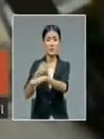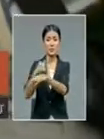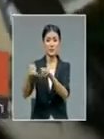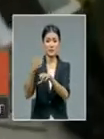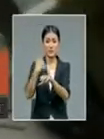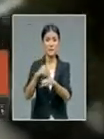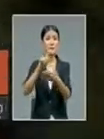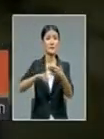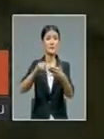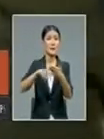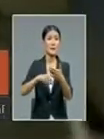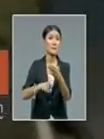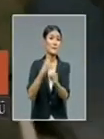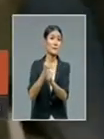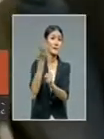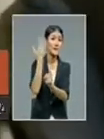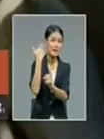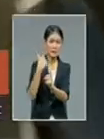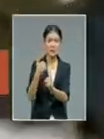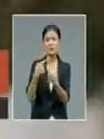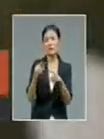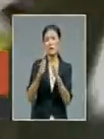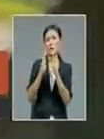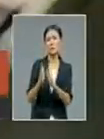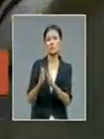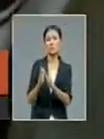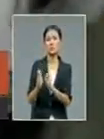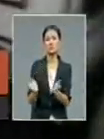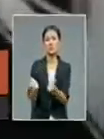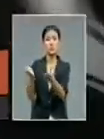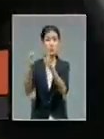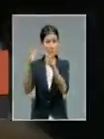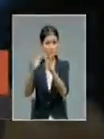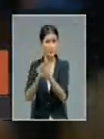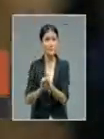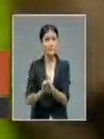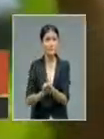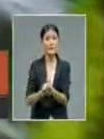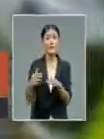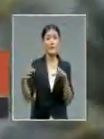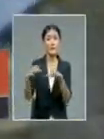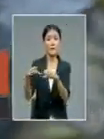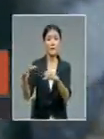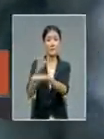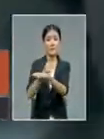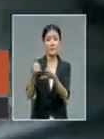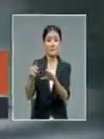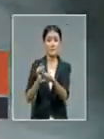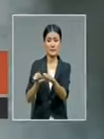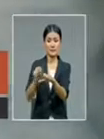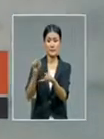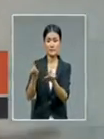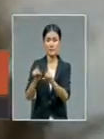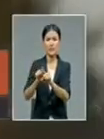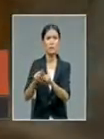กตั้งมาเมื่อปีที่แล้วแต่ว่าท้ายที่สุดไม่ได้รับเสียงสนับสนุนนั่นเองโดยพรรคที่นายตราอินี่เคยสังกัดอยู่นะคะอยู่ในกลุ่มสนับสนุน